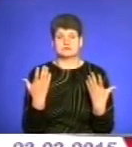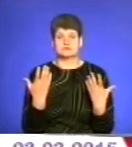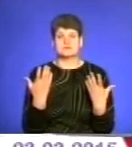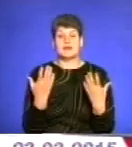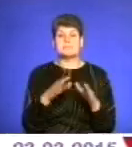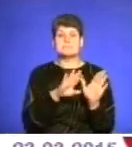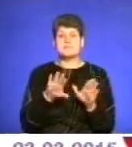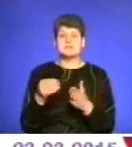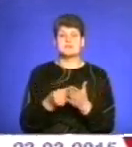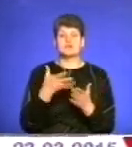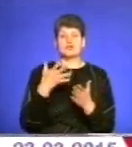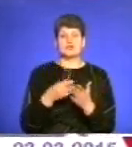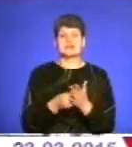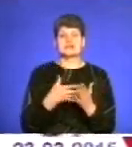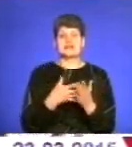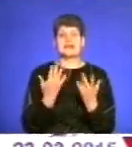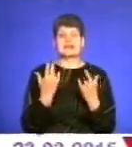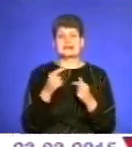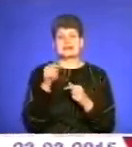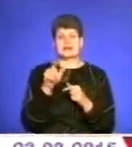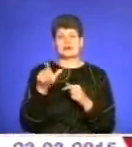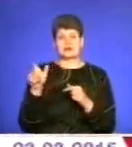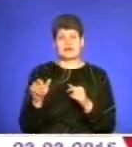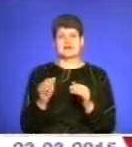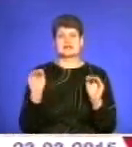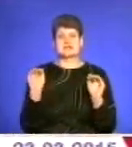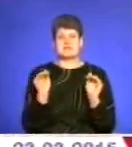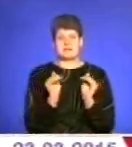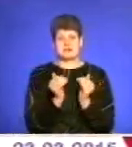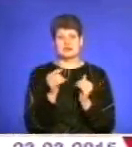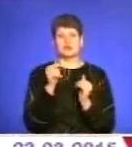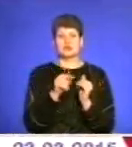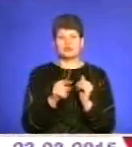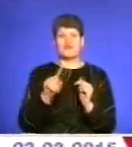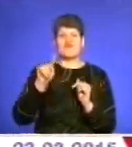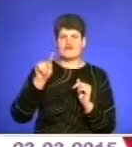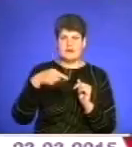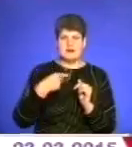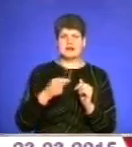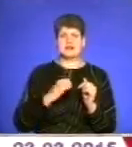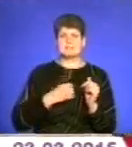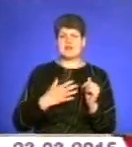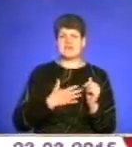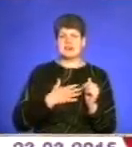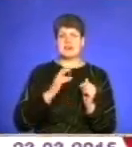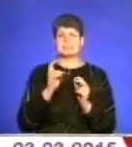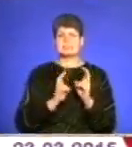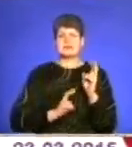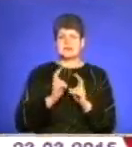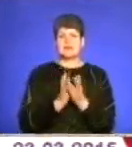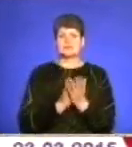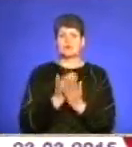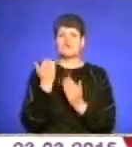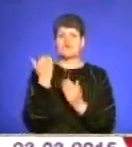Після подорожчання тарифів кількість таких людей швидше за все зменшиться. Тому вимагайте від приватних підприємств, які обслуговують